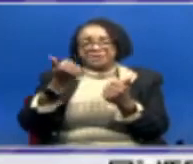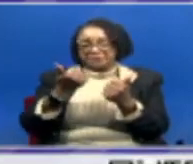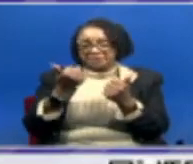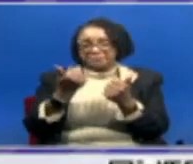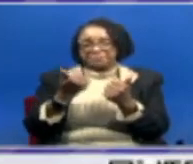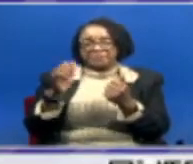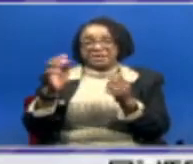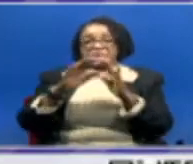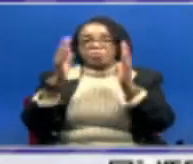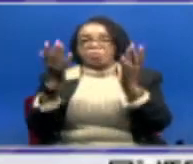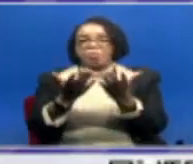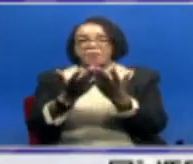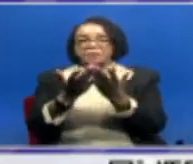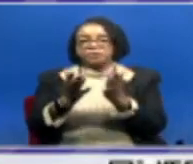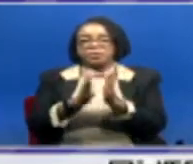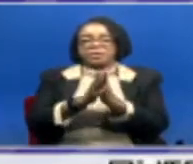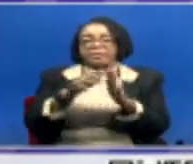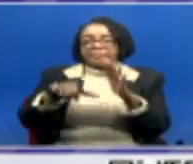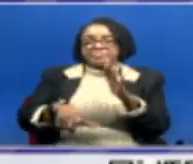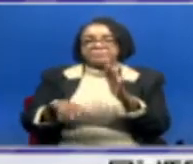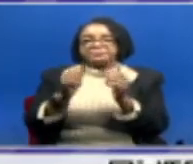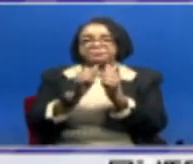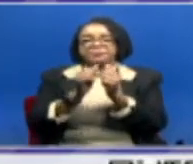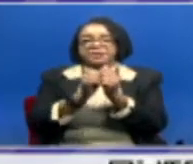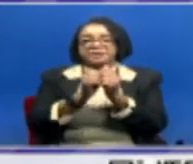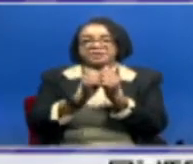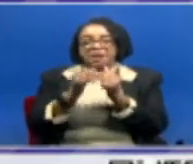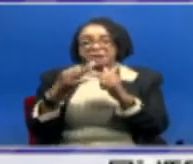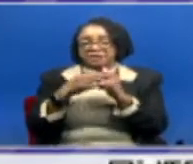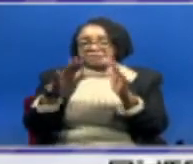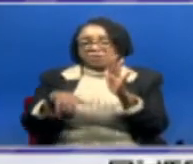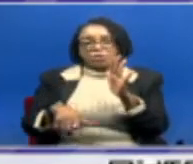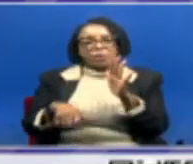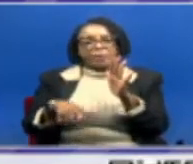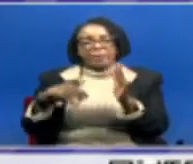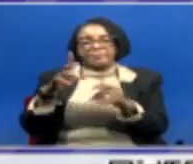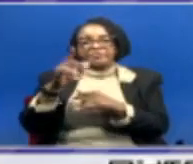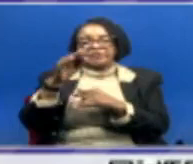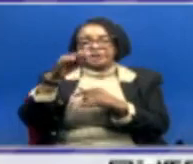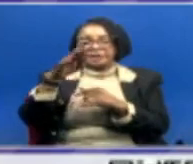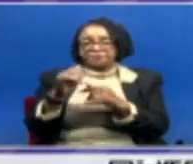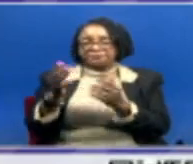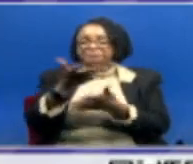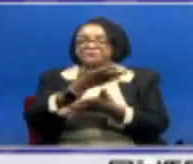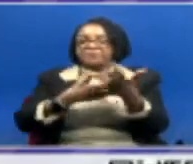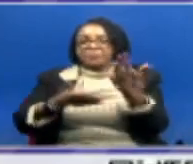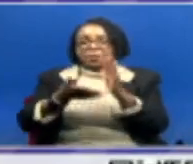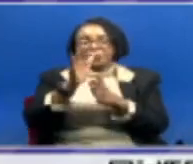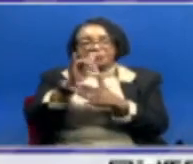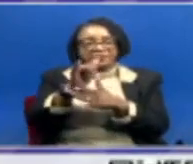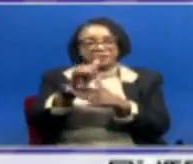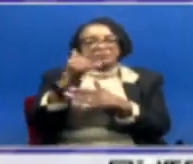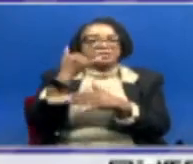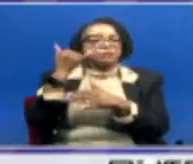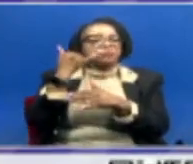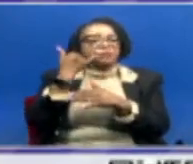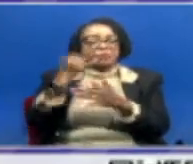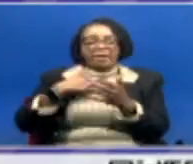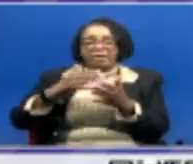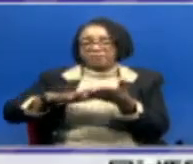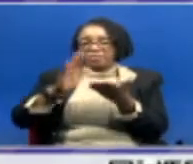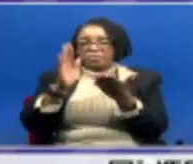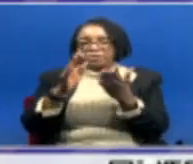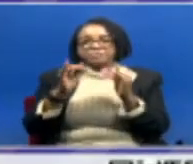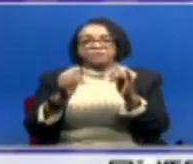nchini katika kitengo cha chini ya miaka 18. Mwanahabari wetu George Kieru alitangamana naye nyumbani kwao Nakuru na anatupambia makala yetu